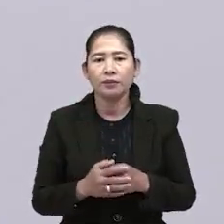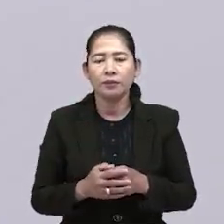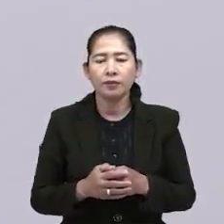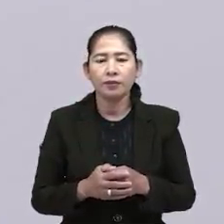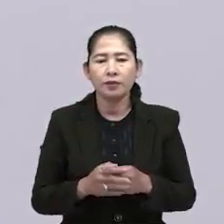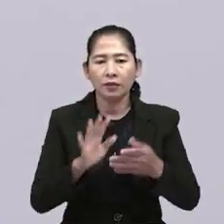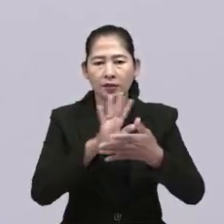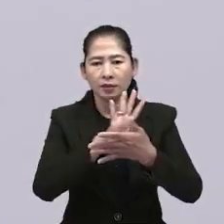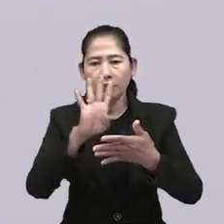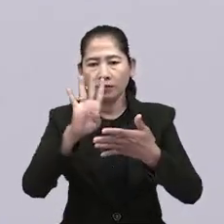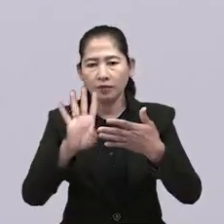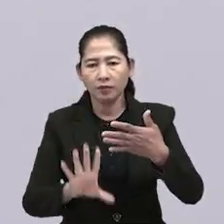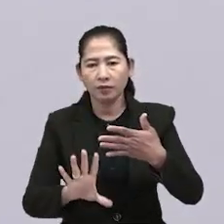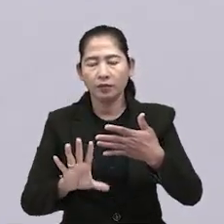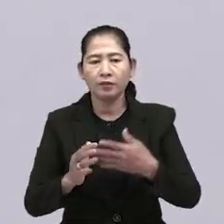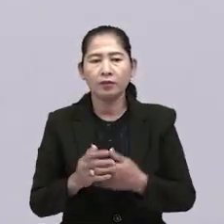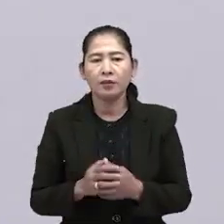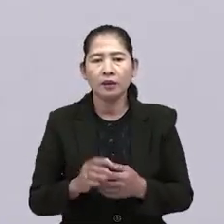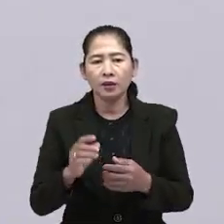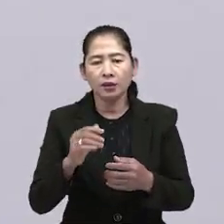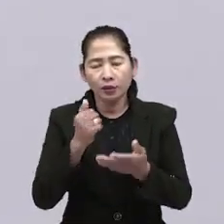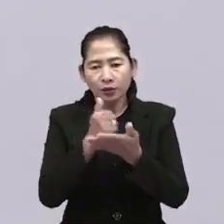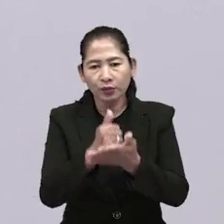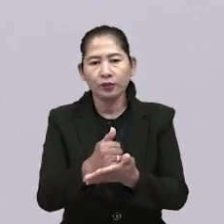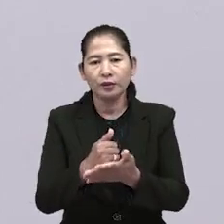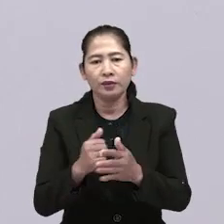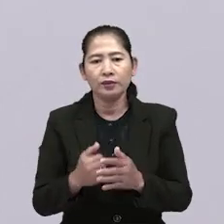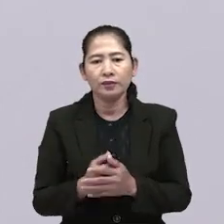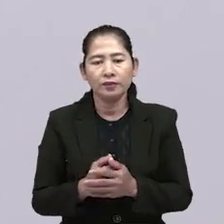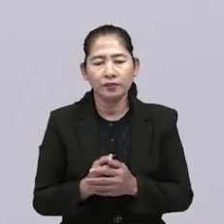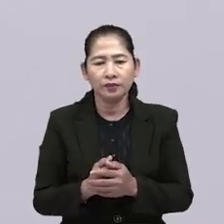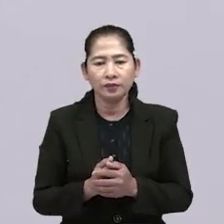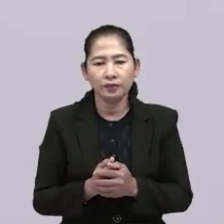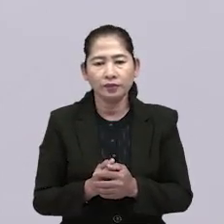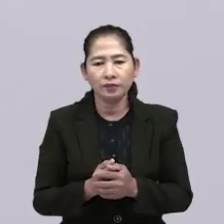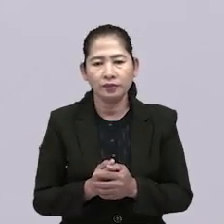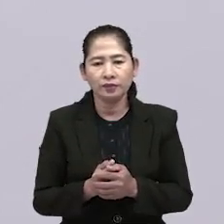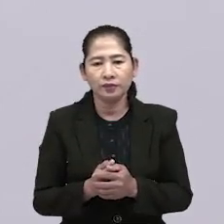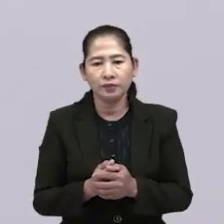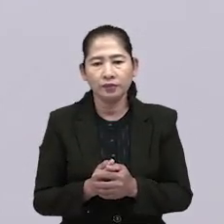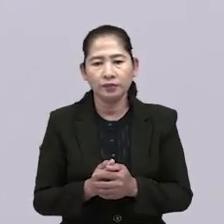បតកកតិជួយតែអ្នកគ្រូតែម្ដងទៅកូនតោះ